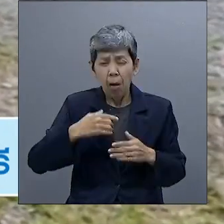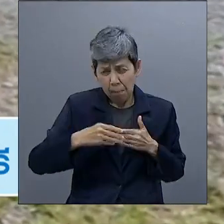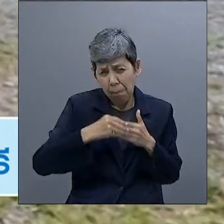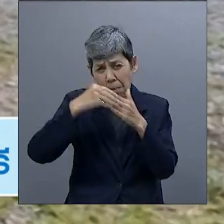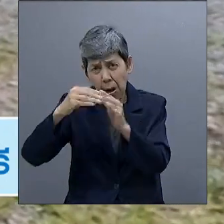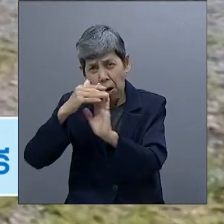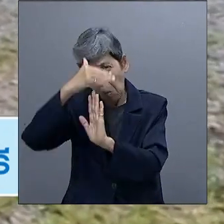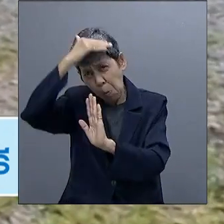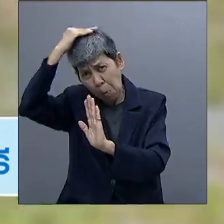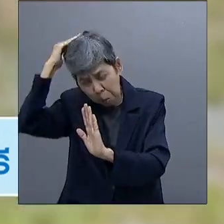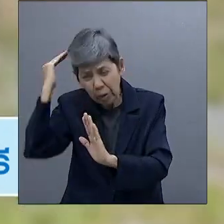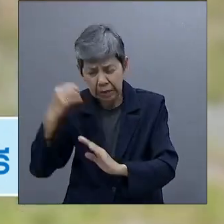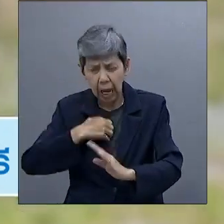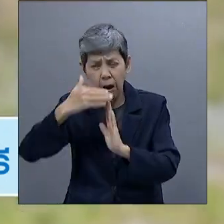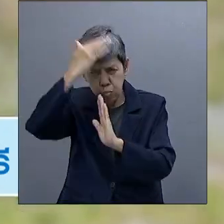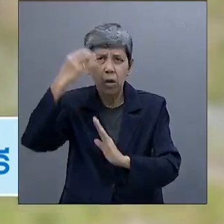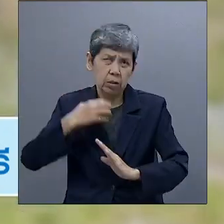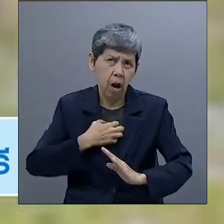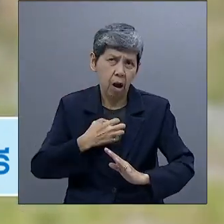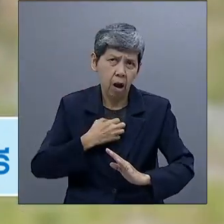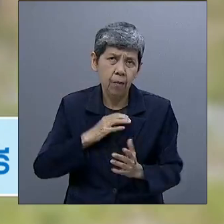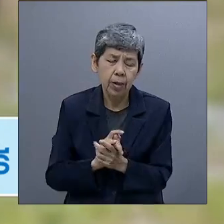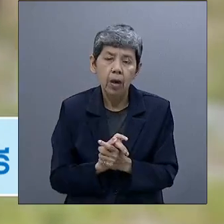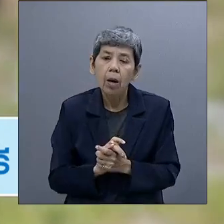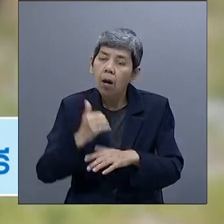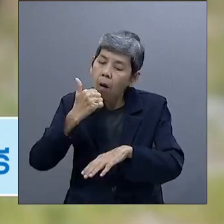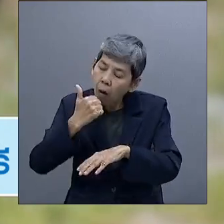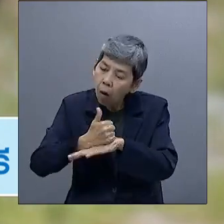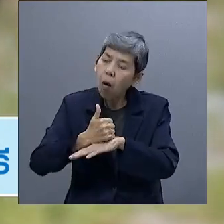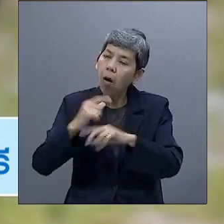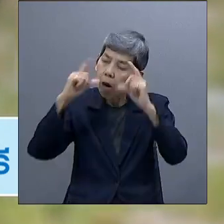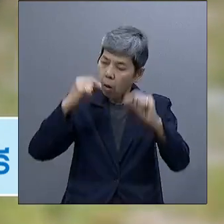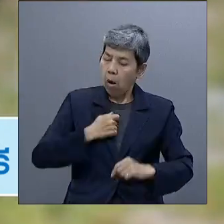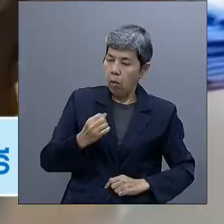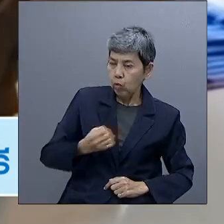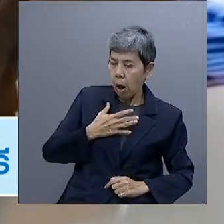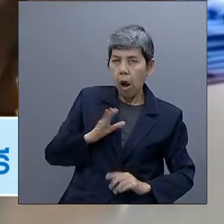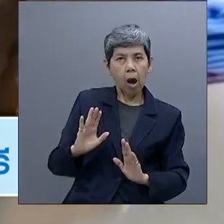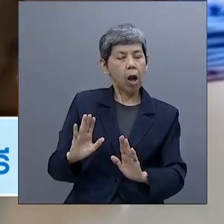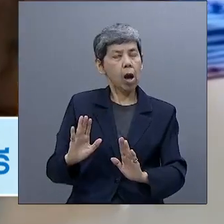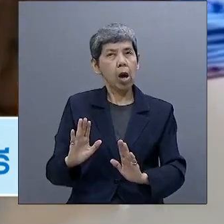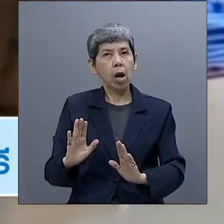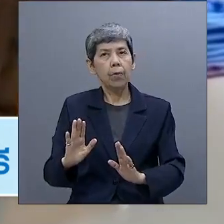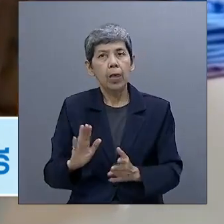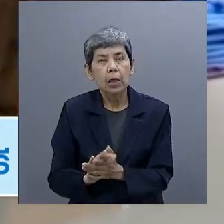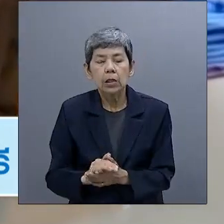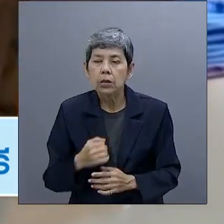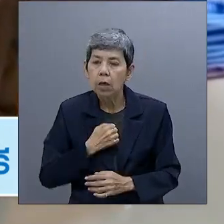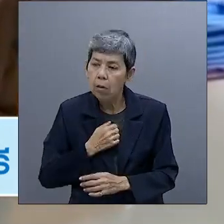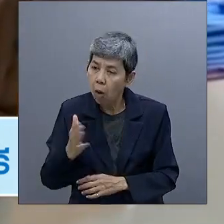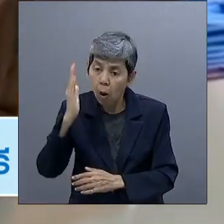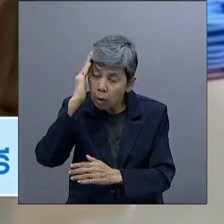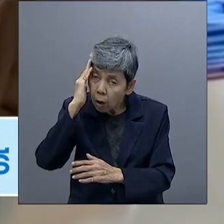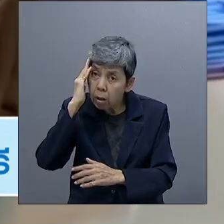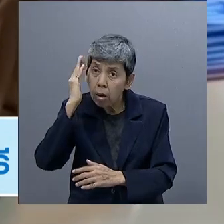ไปบวชลุงโมดบอกว่ามีความตั้งใจแบบนั้นพอเจ้าของอู่รถทราบก็ตกใจค่ะแล้วก็พอบอกว่าเอ๊ะลุงโมดนอนอยู่